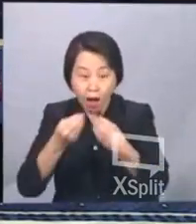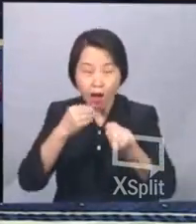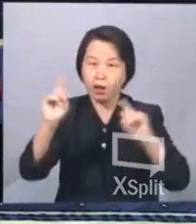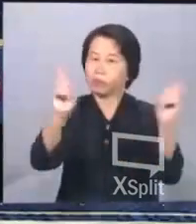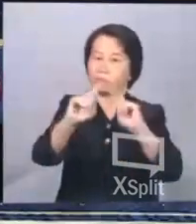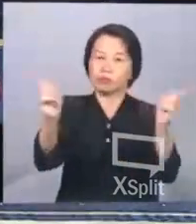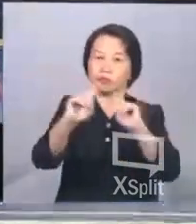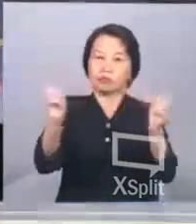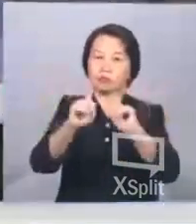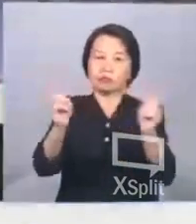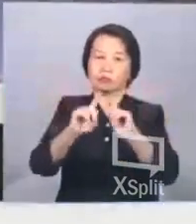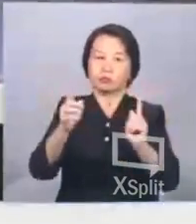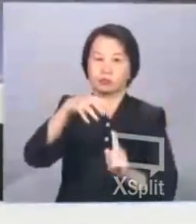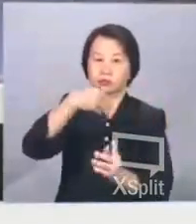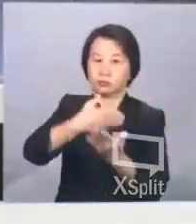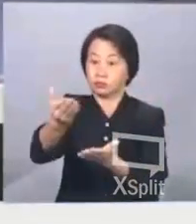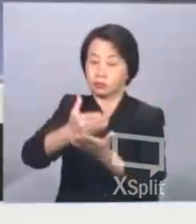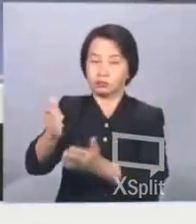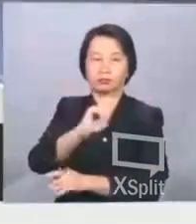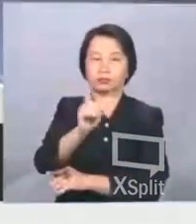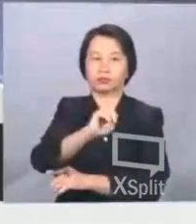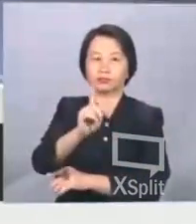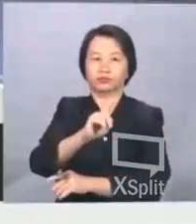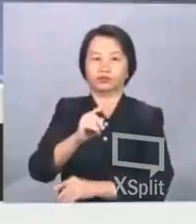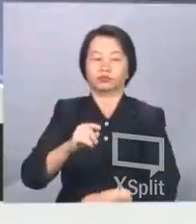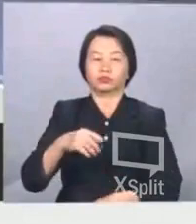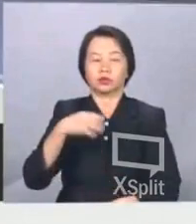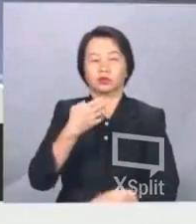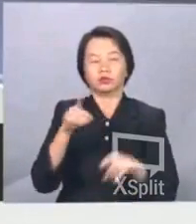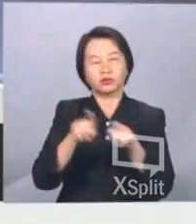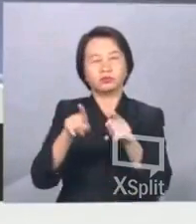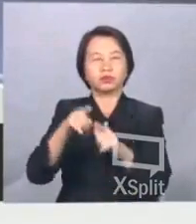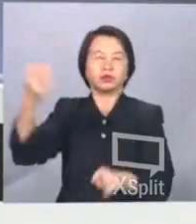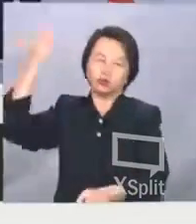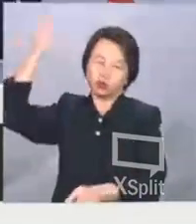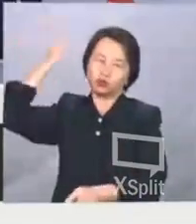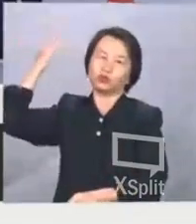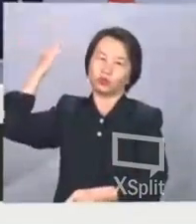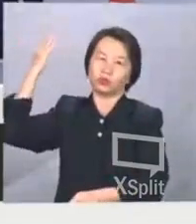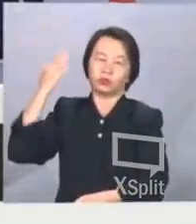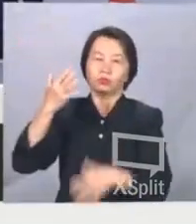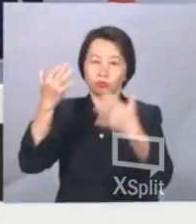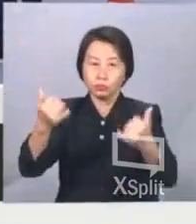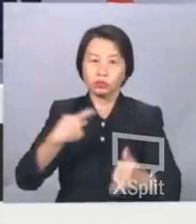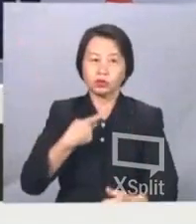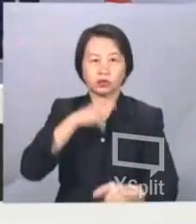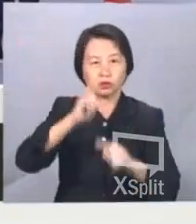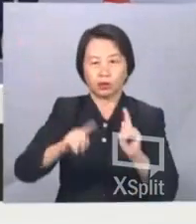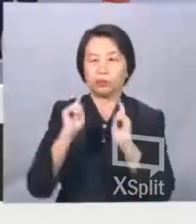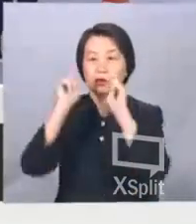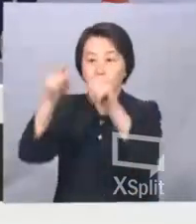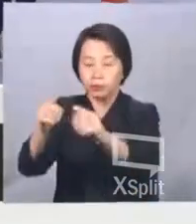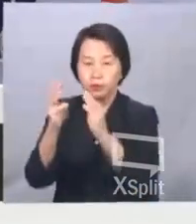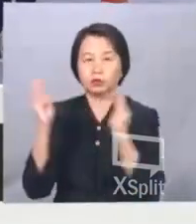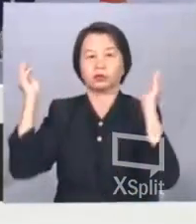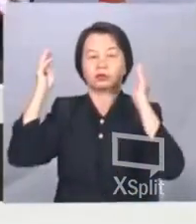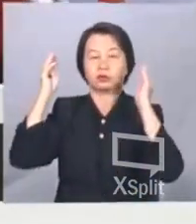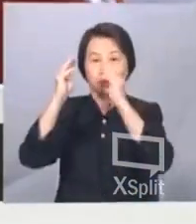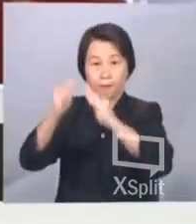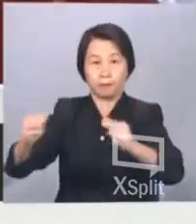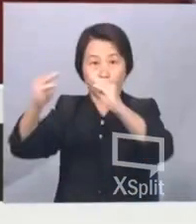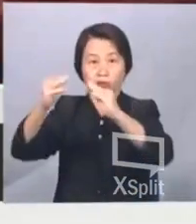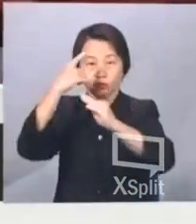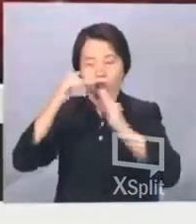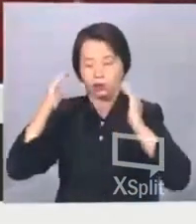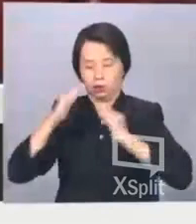juadah berbuka puasa suicide kala kita tidak boleh ke mesjid untuk Betawi